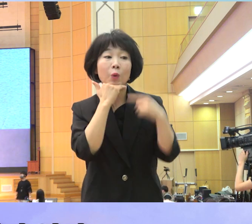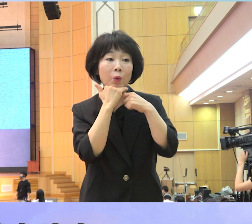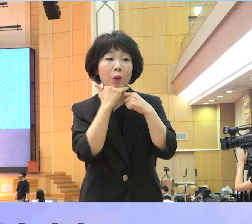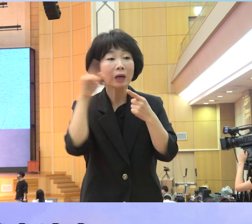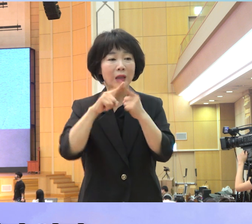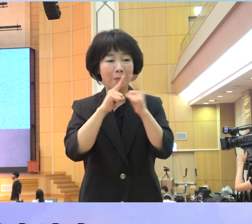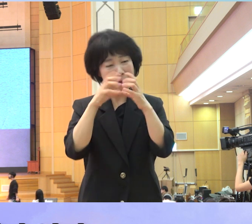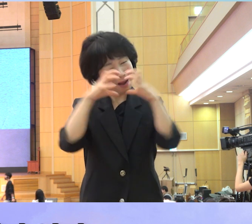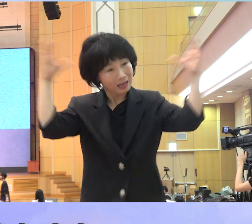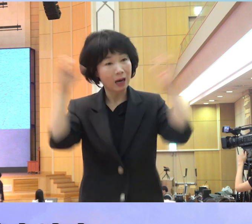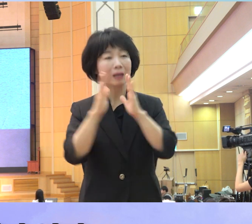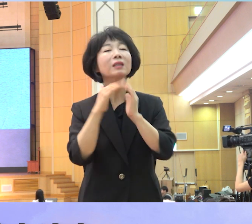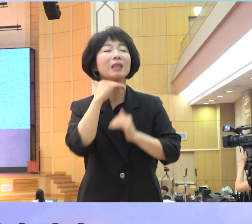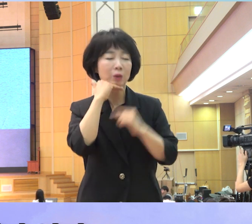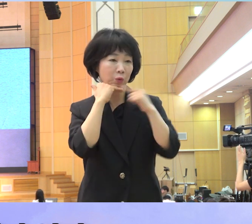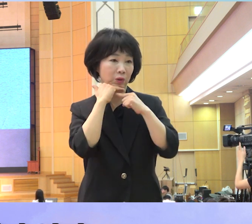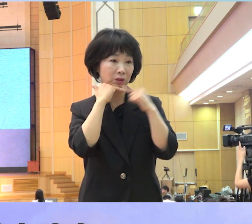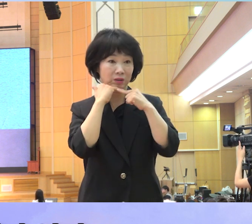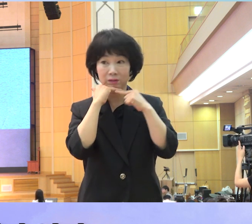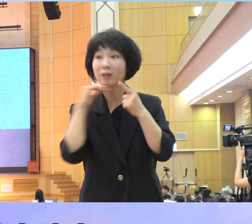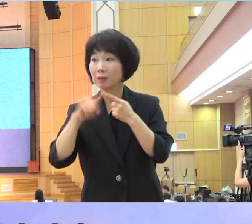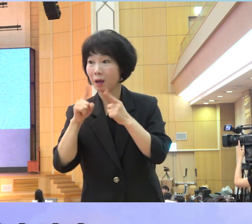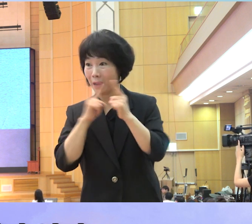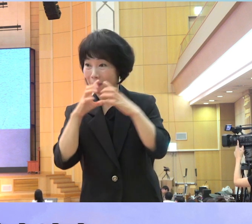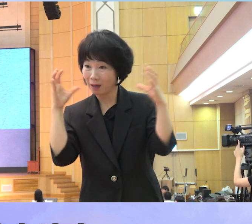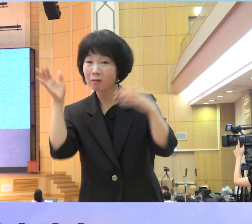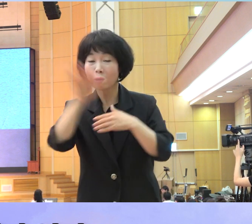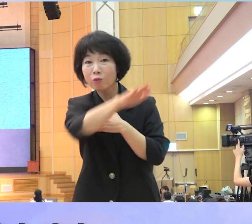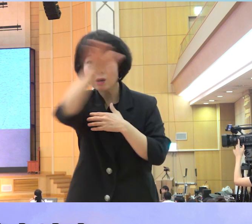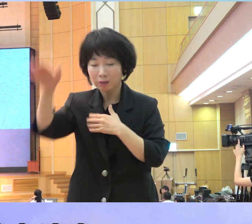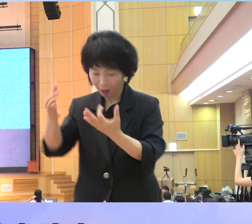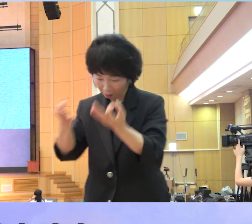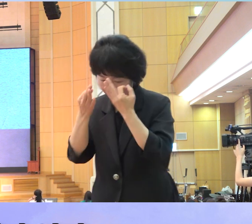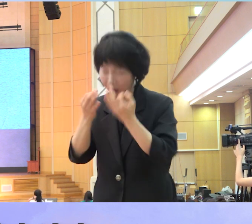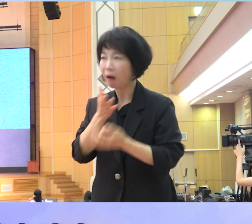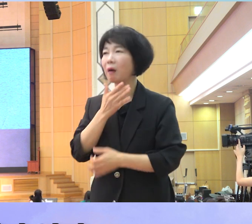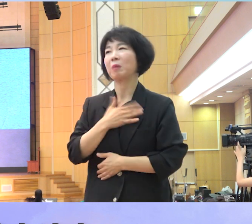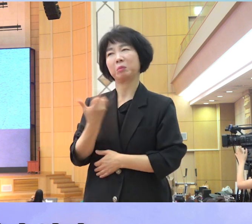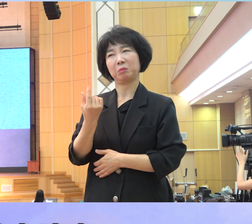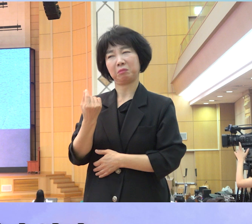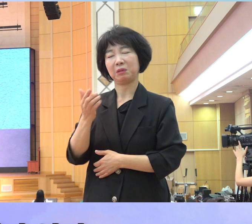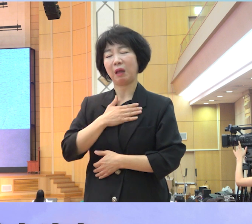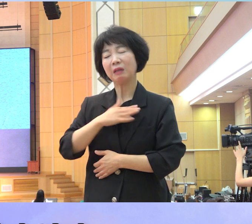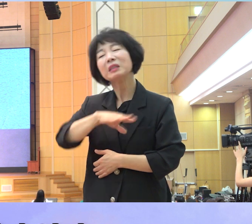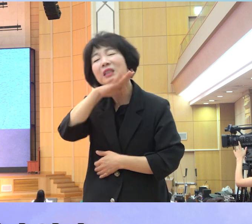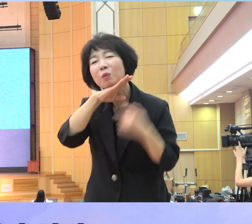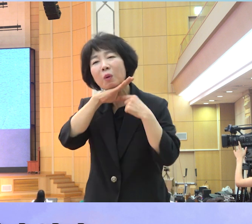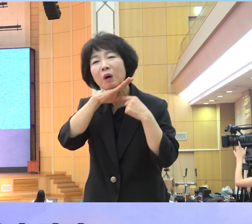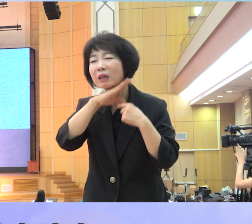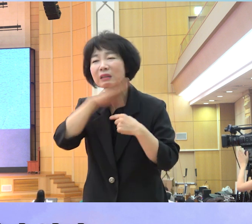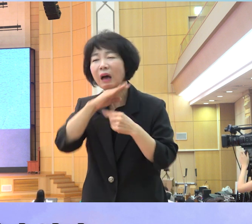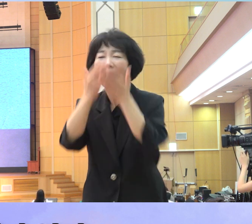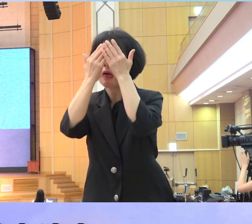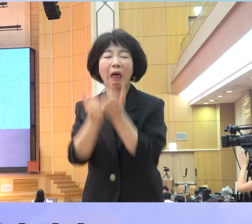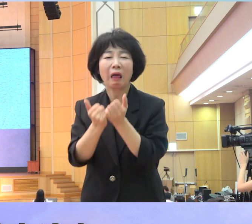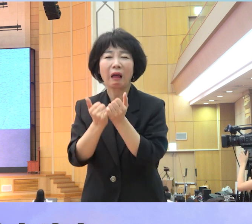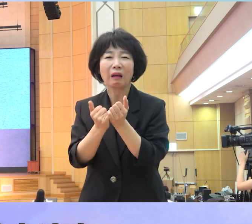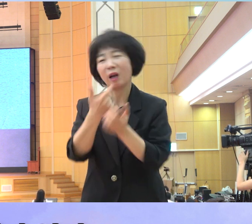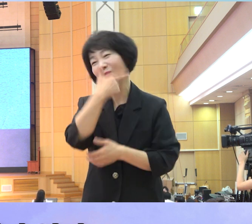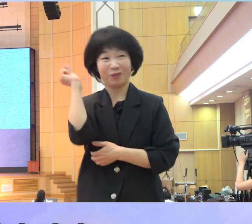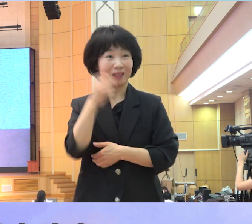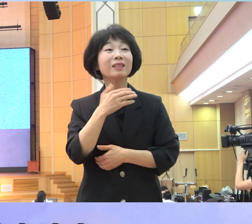나옵니다. 많이 나오는데 우리는 참 기다림이 부족합니다. 기도하면 빨리 응답되기를